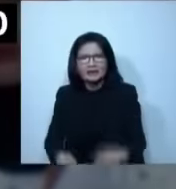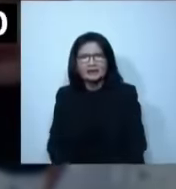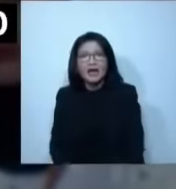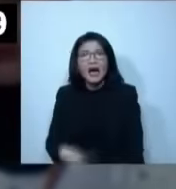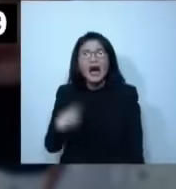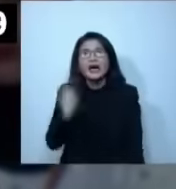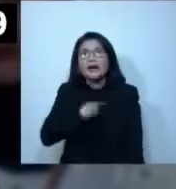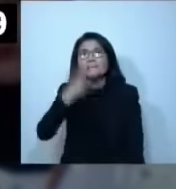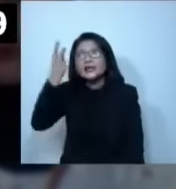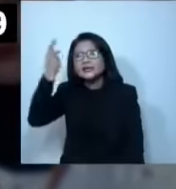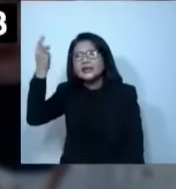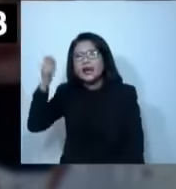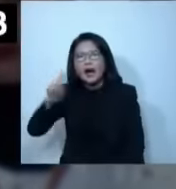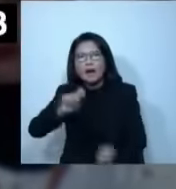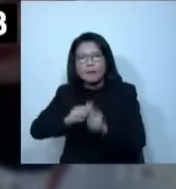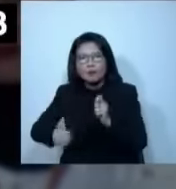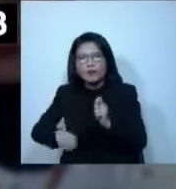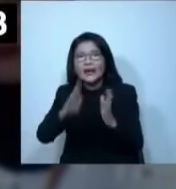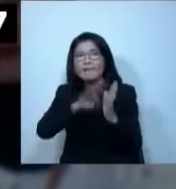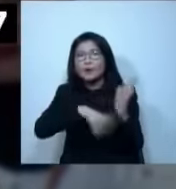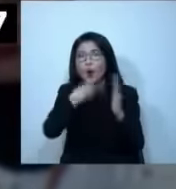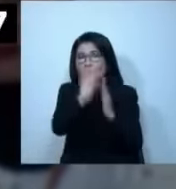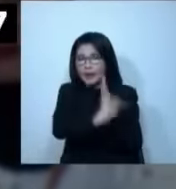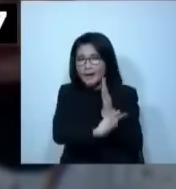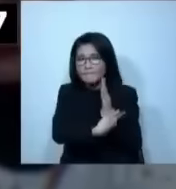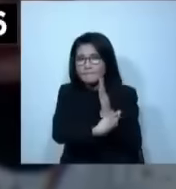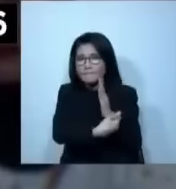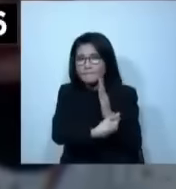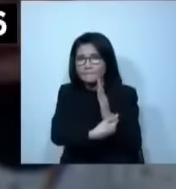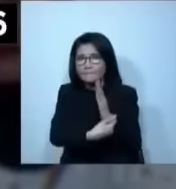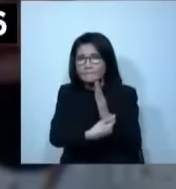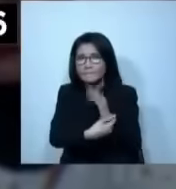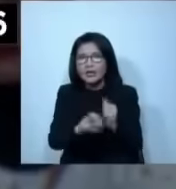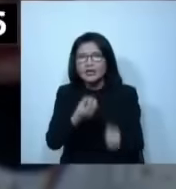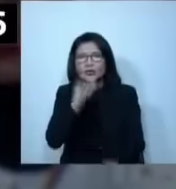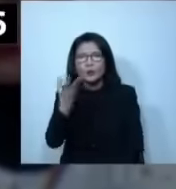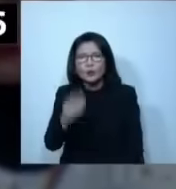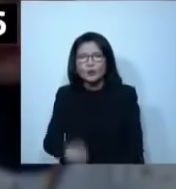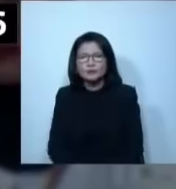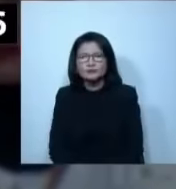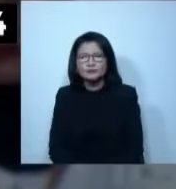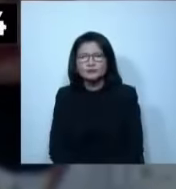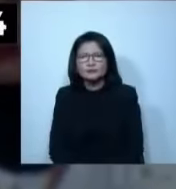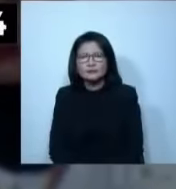itu kami merencanakan membuat sebuah program yang disebut sebagai